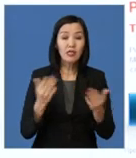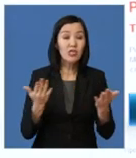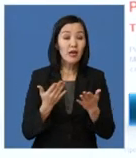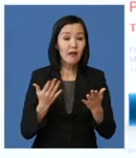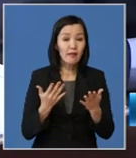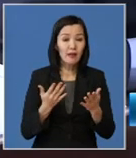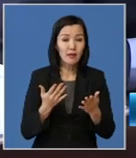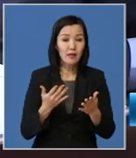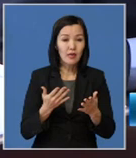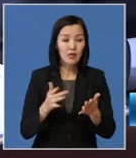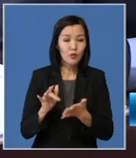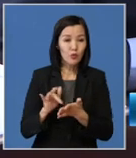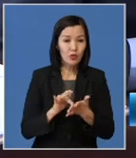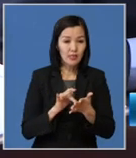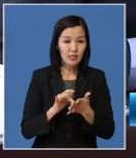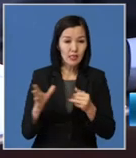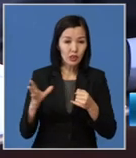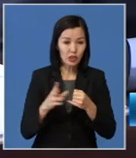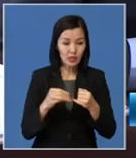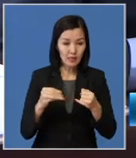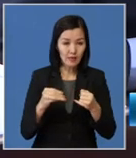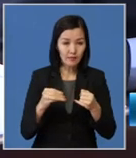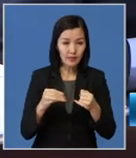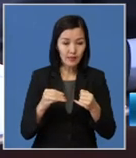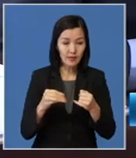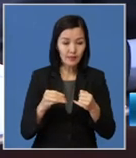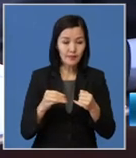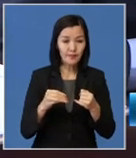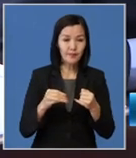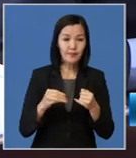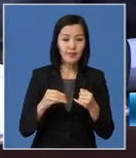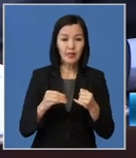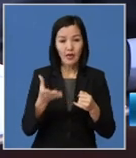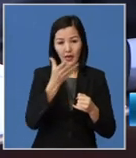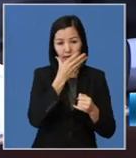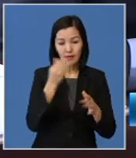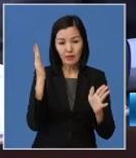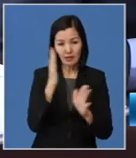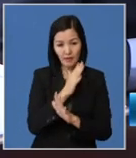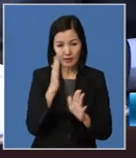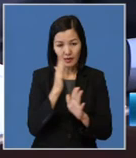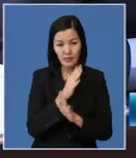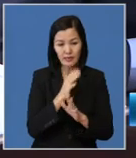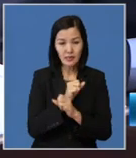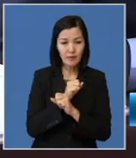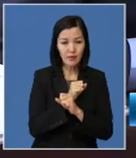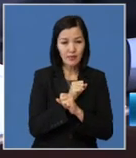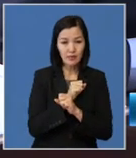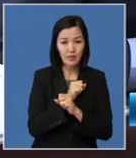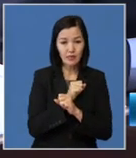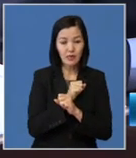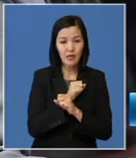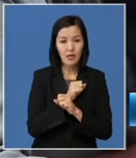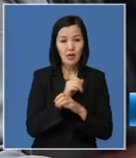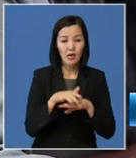Жалпы біздің осы туристік жерлерімізге, туристік жерлер осындай біздің киелі және демалыс орындарымызға халық санын